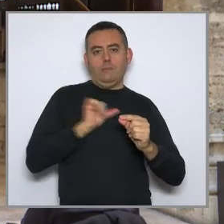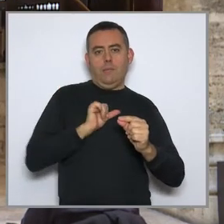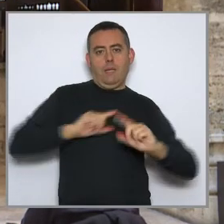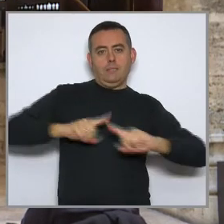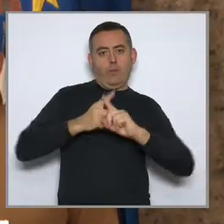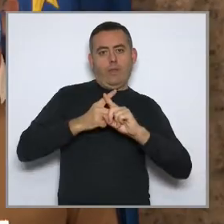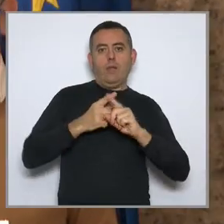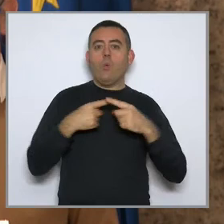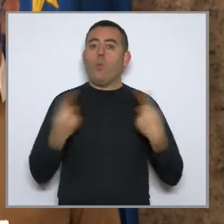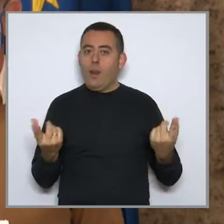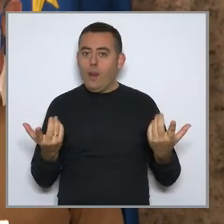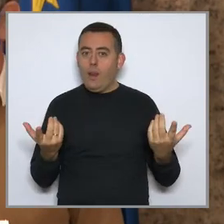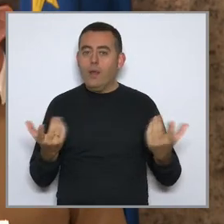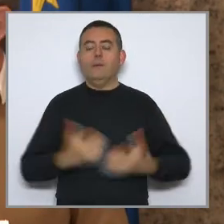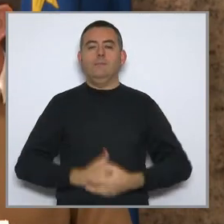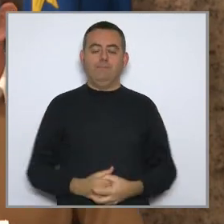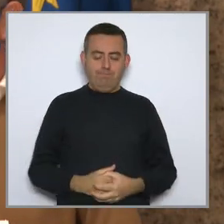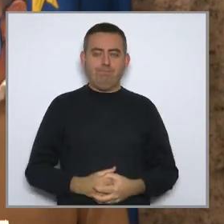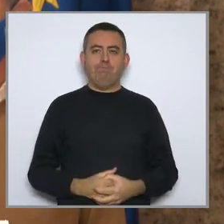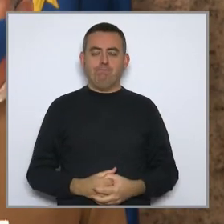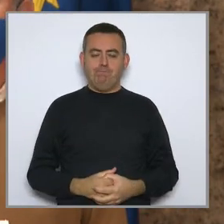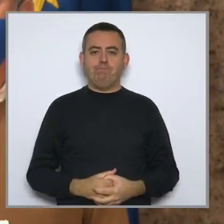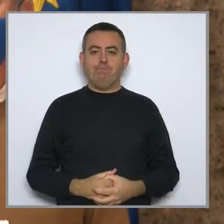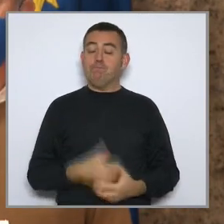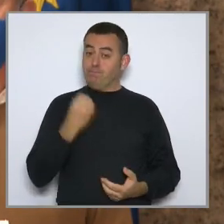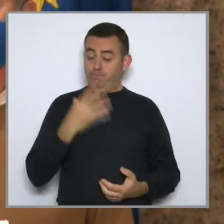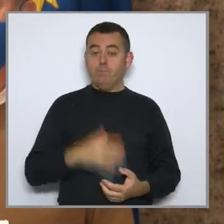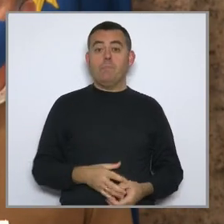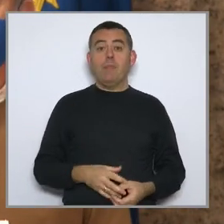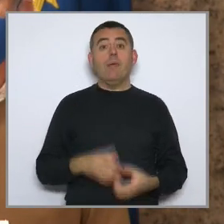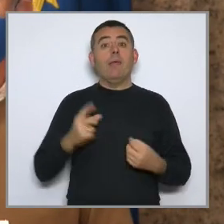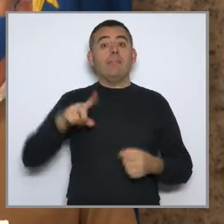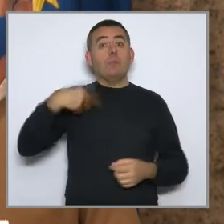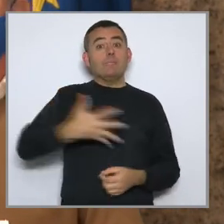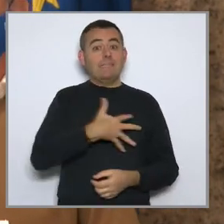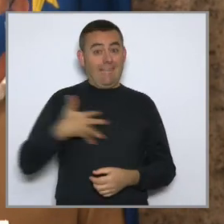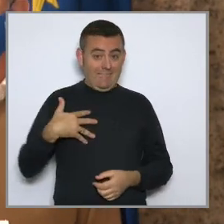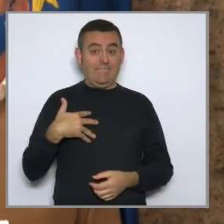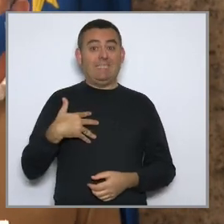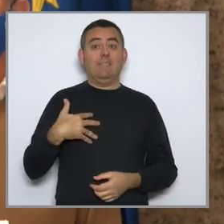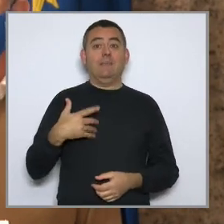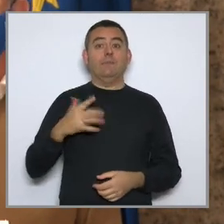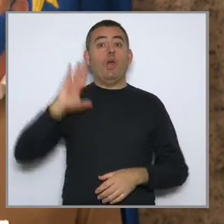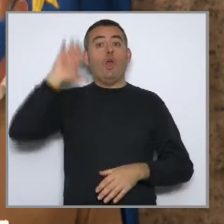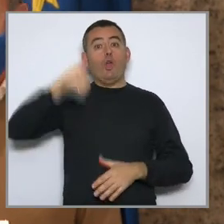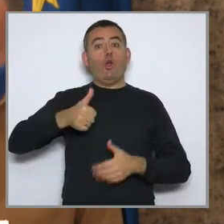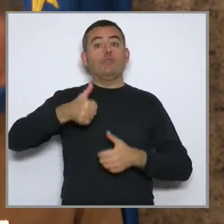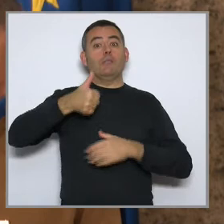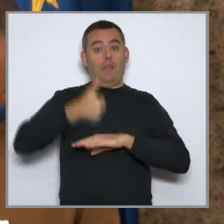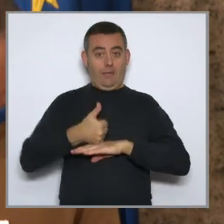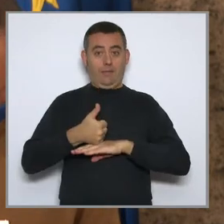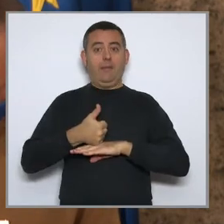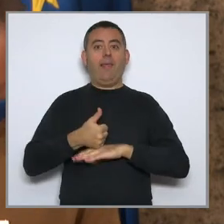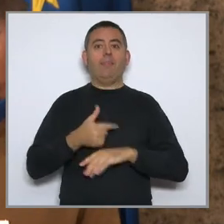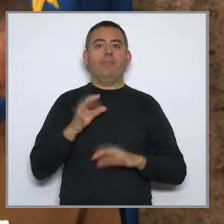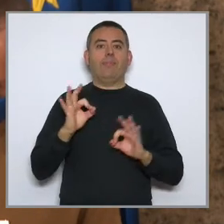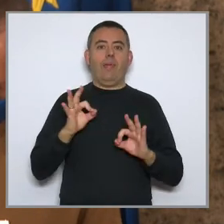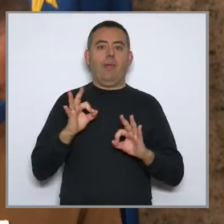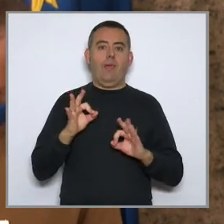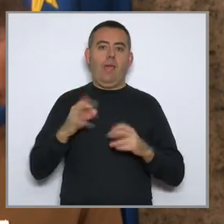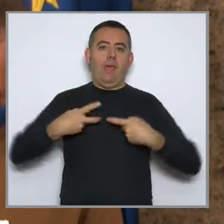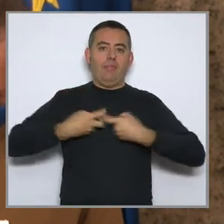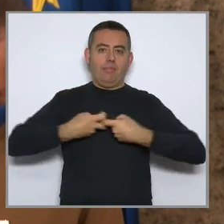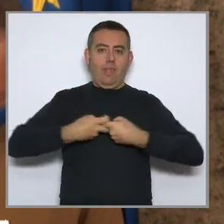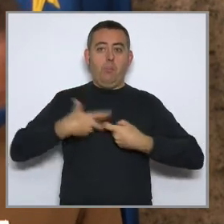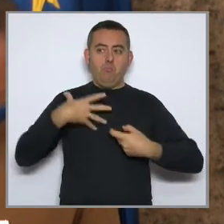Bé, a banda de que després, si de cas el conseller d'Hisenda pot aterrar més concretament, jo sí que